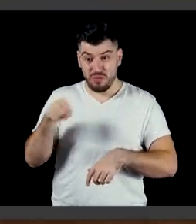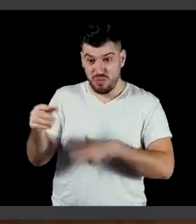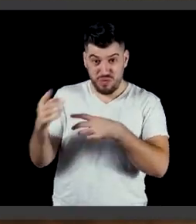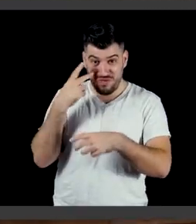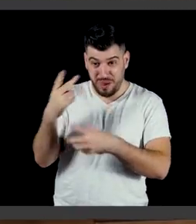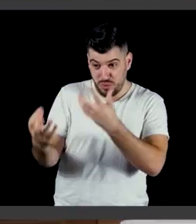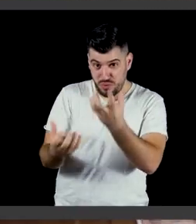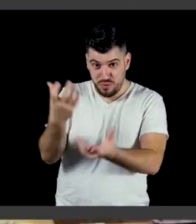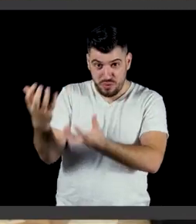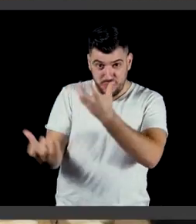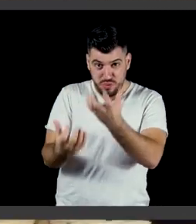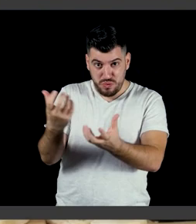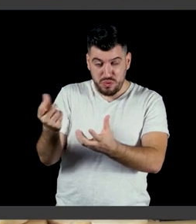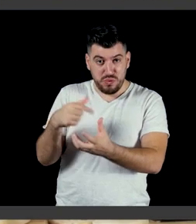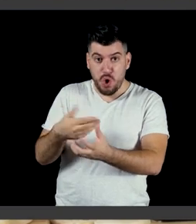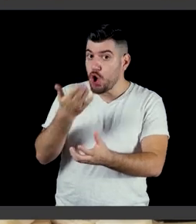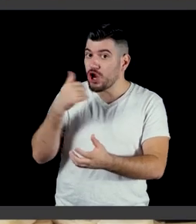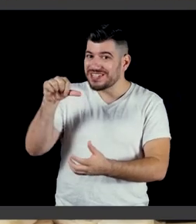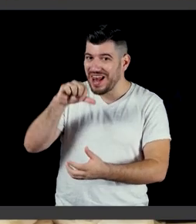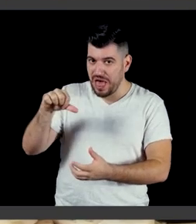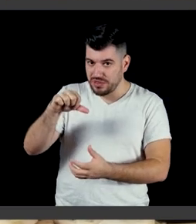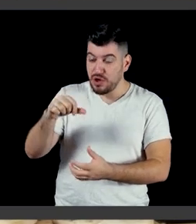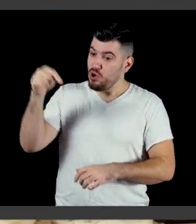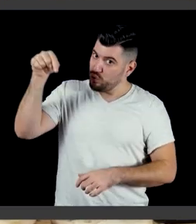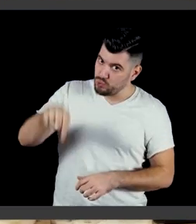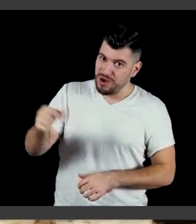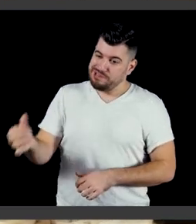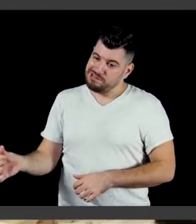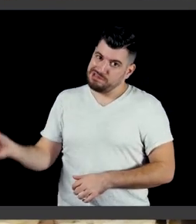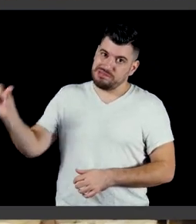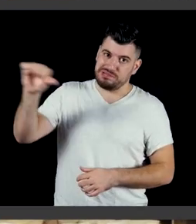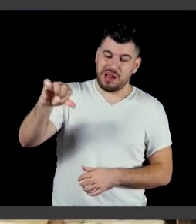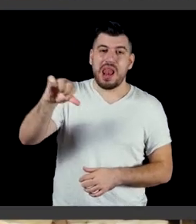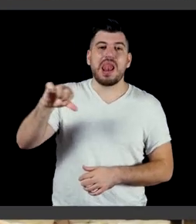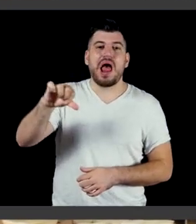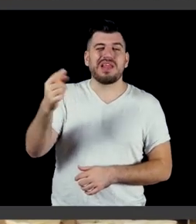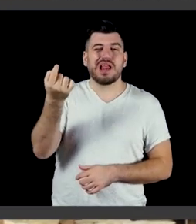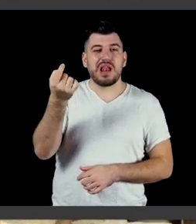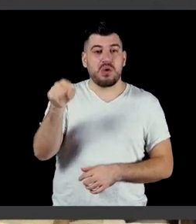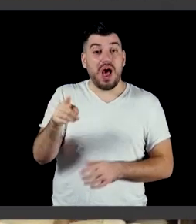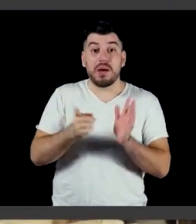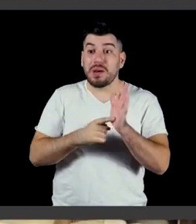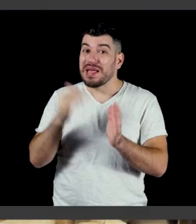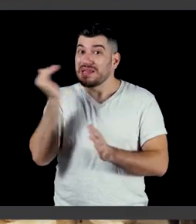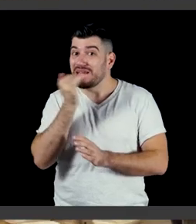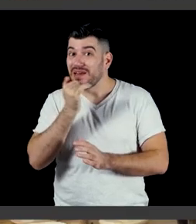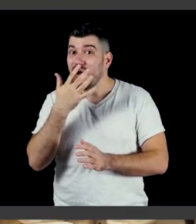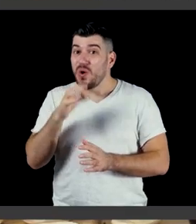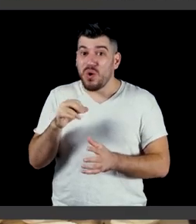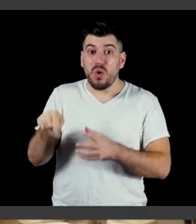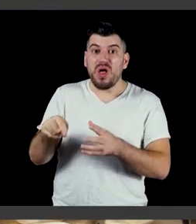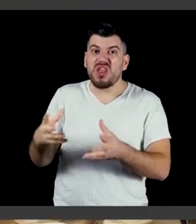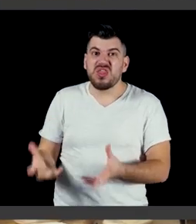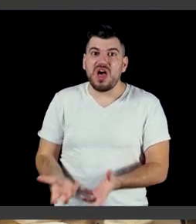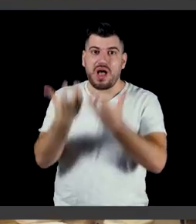σημείο, αυτό που θα κάνω είναι να ρίξω πολύ λίγο ελαιόλαδο, λίγο, αλλά πρέπει κινήσεις μου να είναι γρήγορες, γιατί θα καεί το ελαιόλαδο εκεί